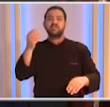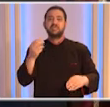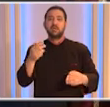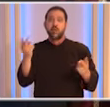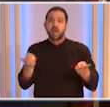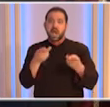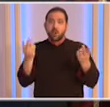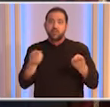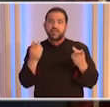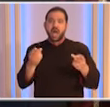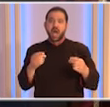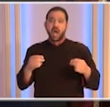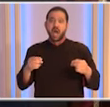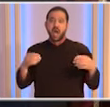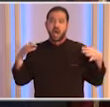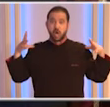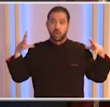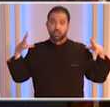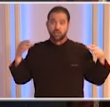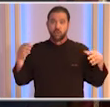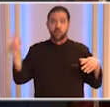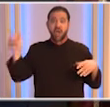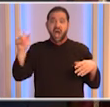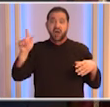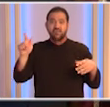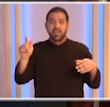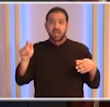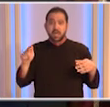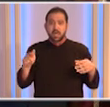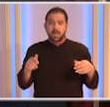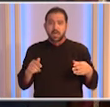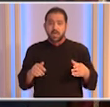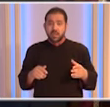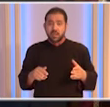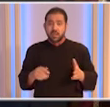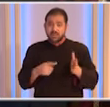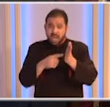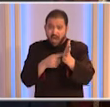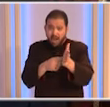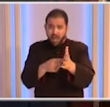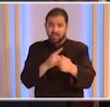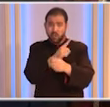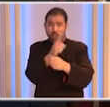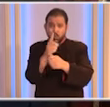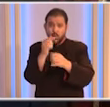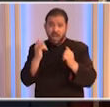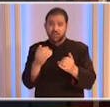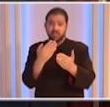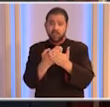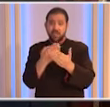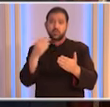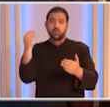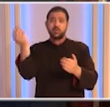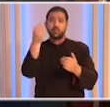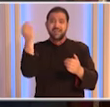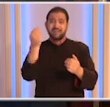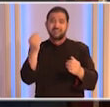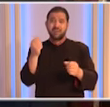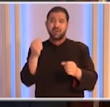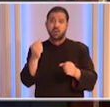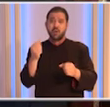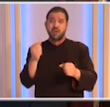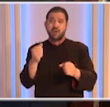Căuta Sfântul Înger să o convingă, să o determine și să accepte lucrul acesta. Pentru că Dumnezeu